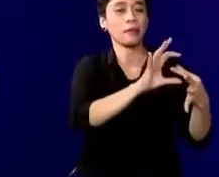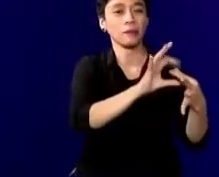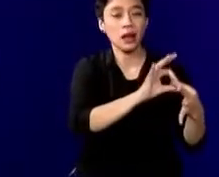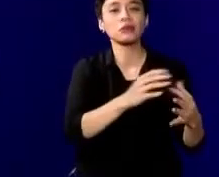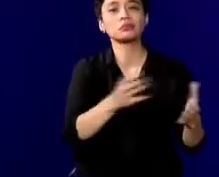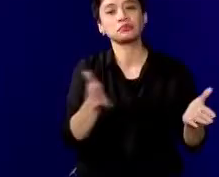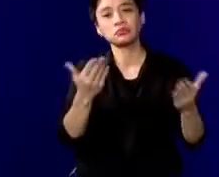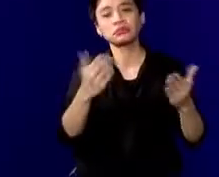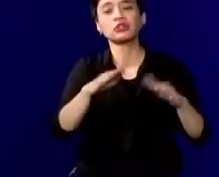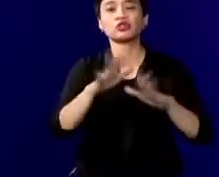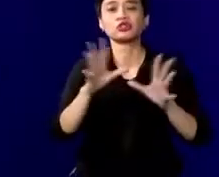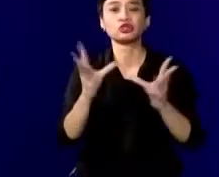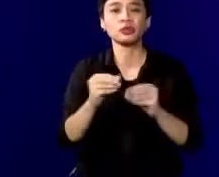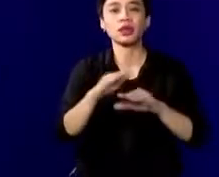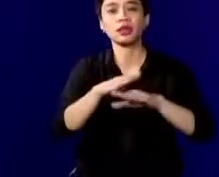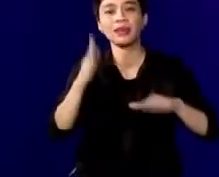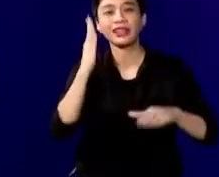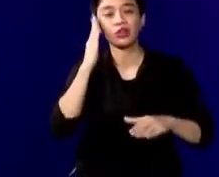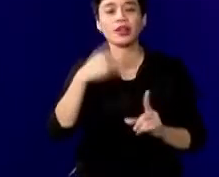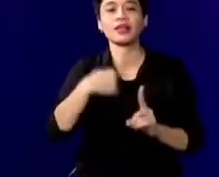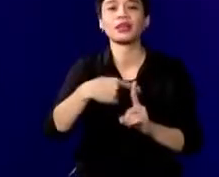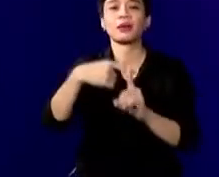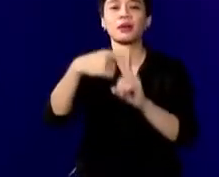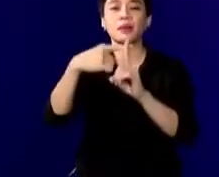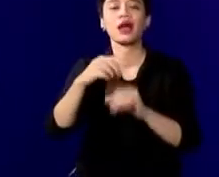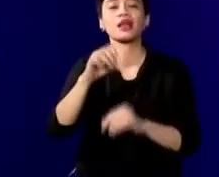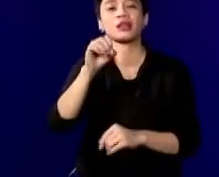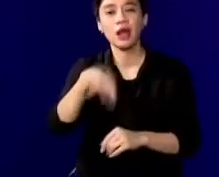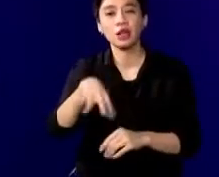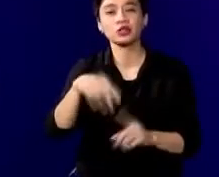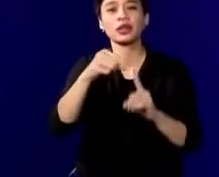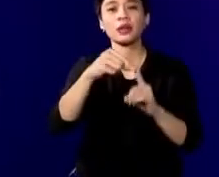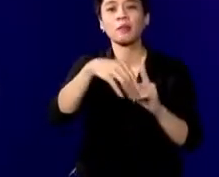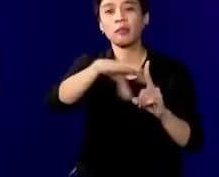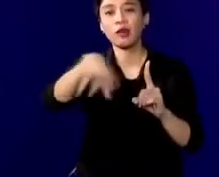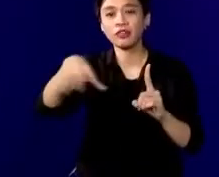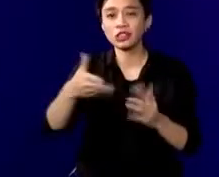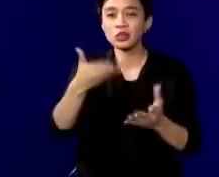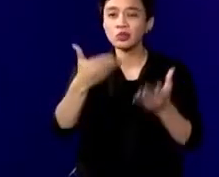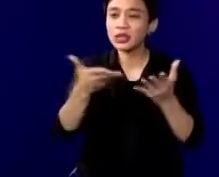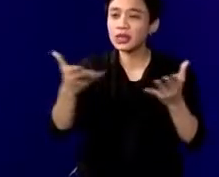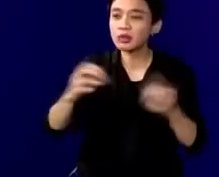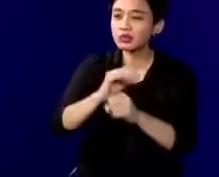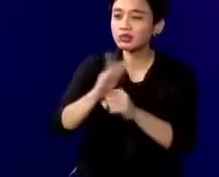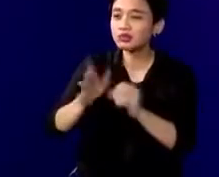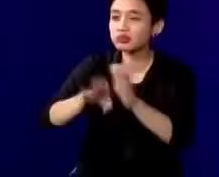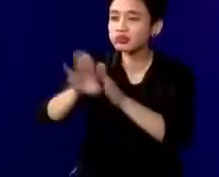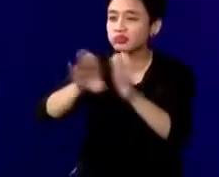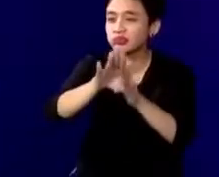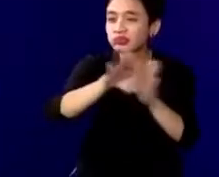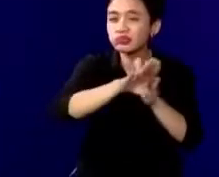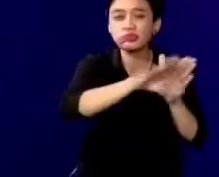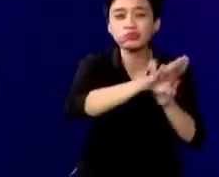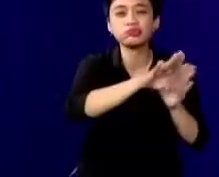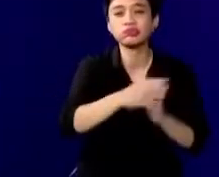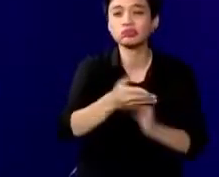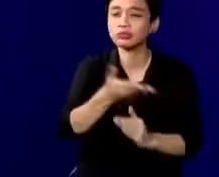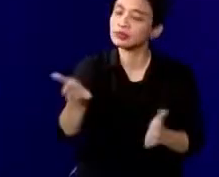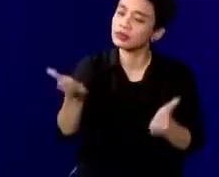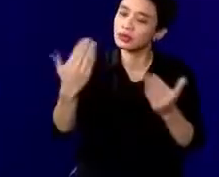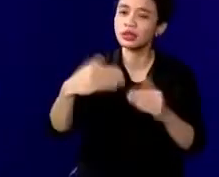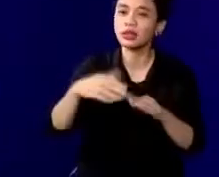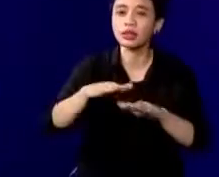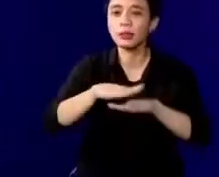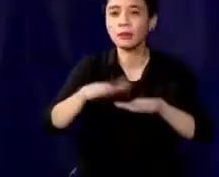kapasitas tempat tidur terutama di tempat provinsi-provinsi yang angka kasus E covid ini cukup tinggi